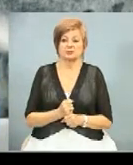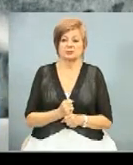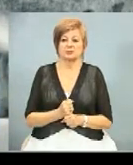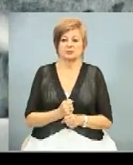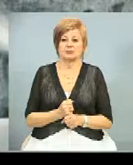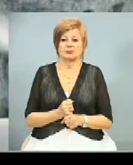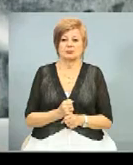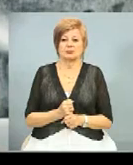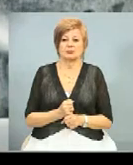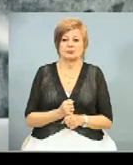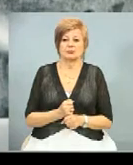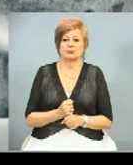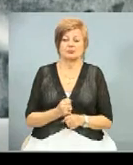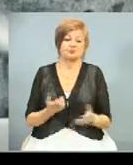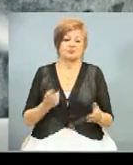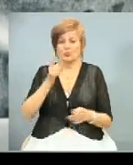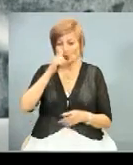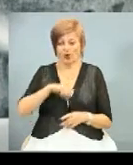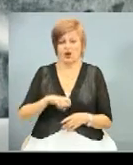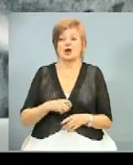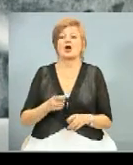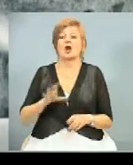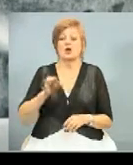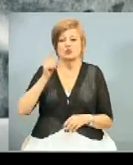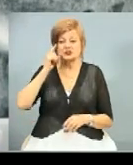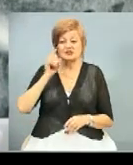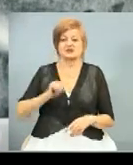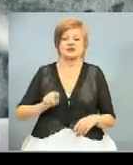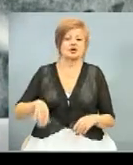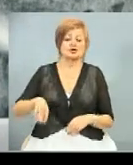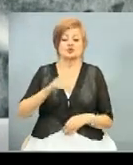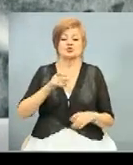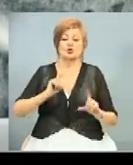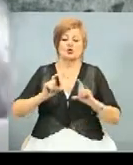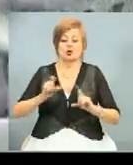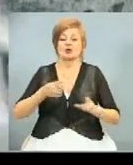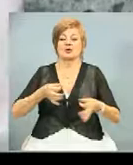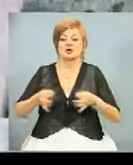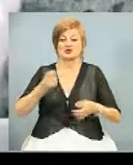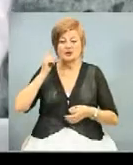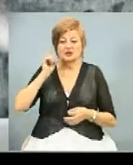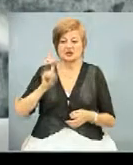он хаперит. Он знает все про шашки, шахматы, там,